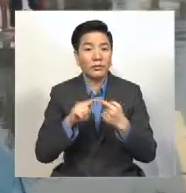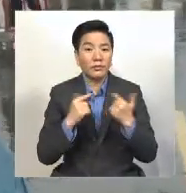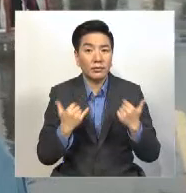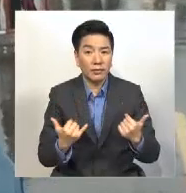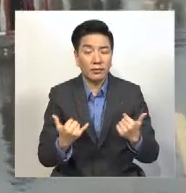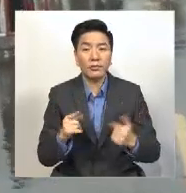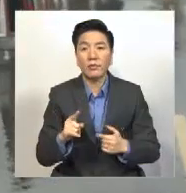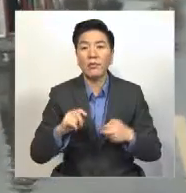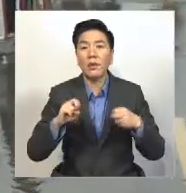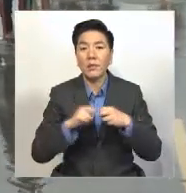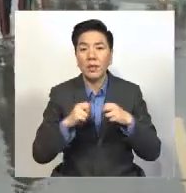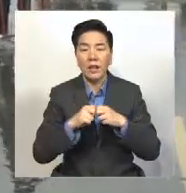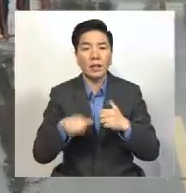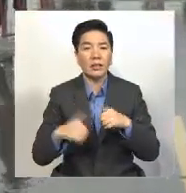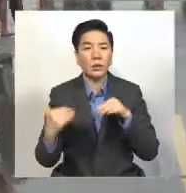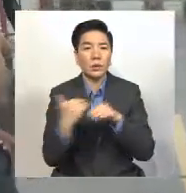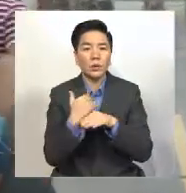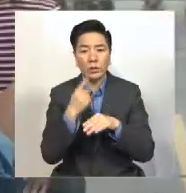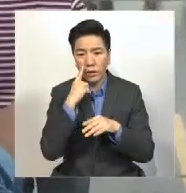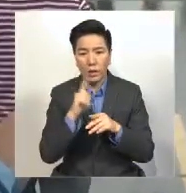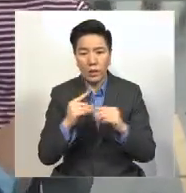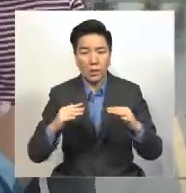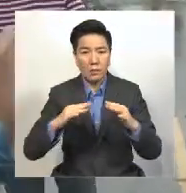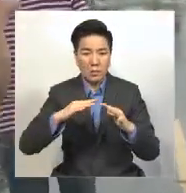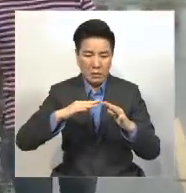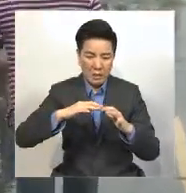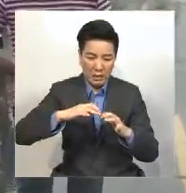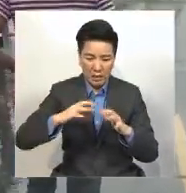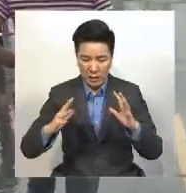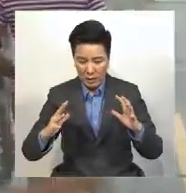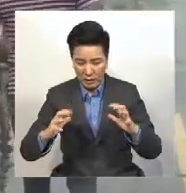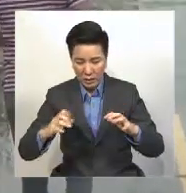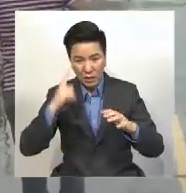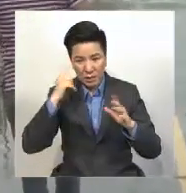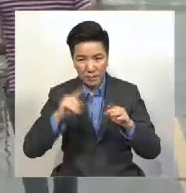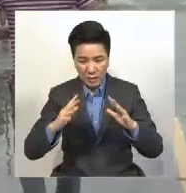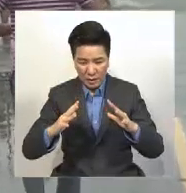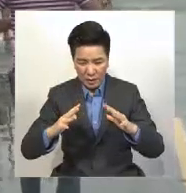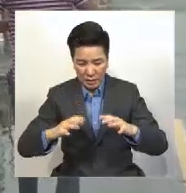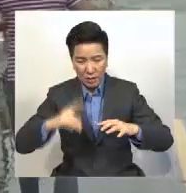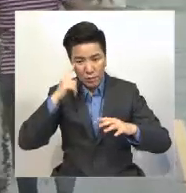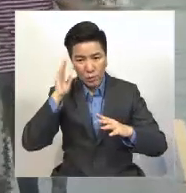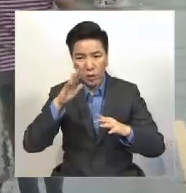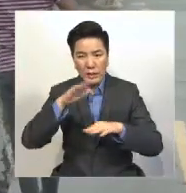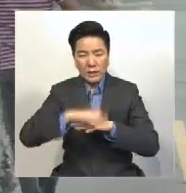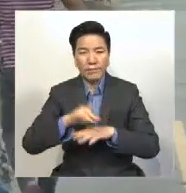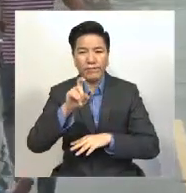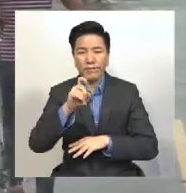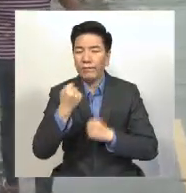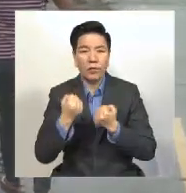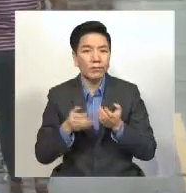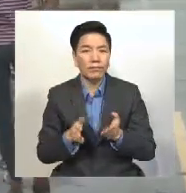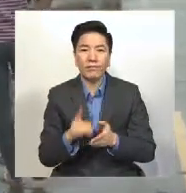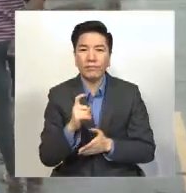ะครับปัญหาครับในการจราจรตอนนี้ถนนกัดเซาะแล้วนะครับคาดว่าเย็นนี้นะครับรถจะผ่านไม่ได้นะครับจึงเรียนมาอย่